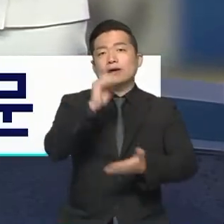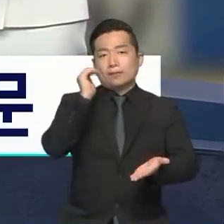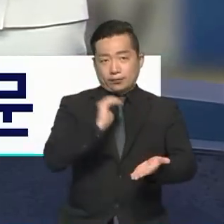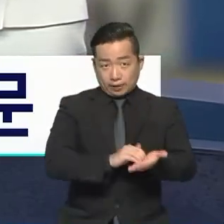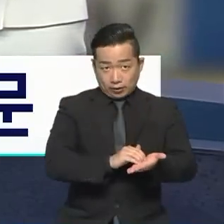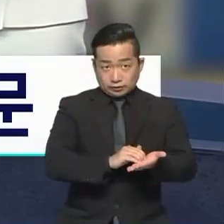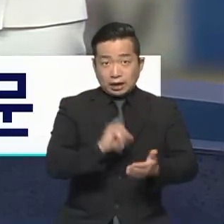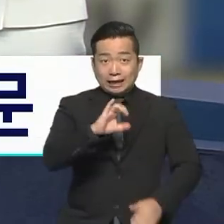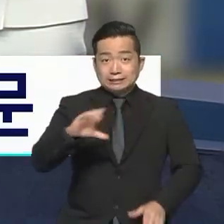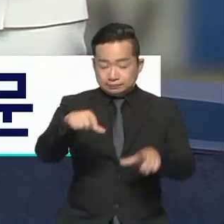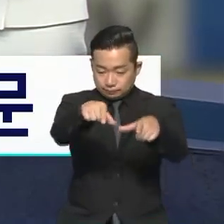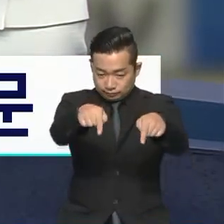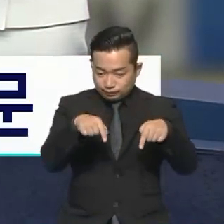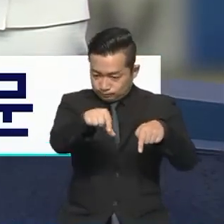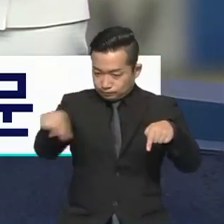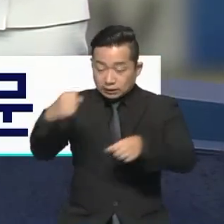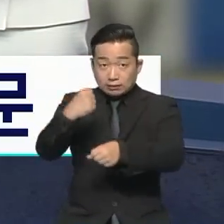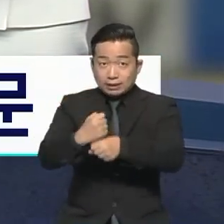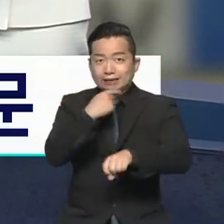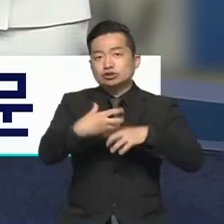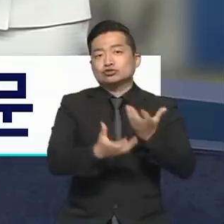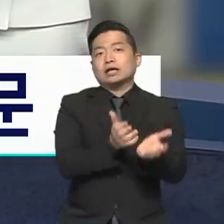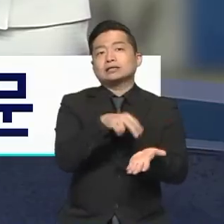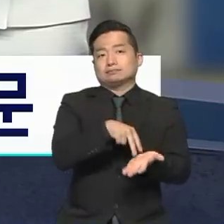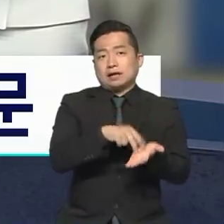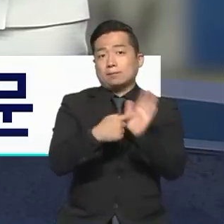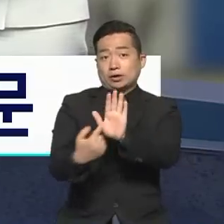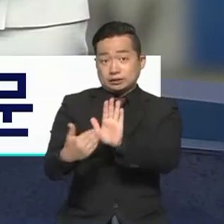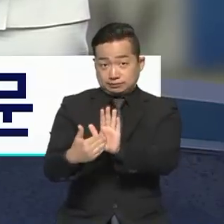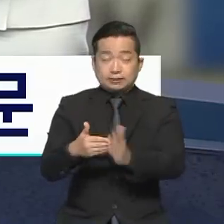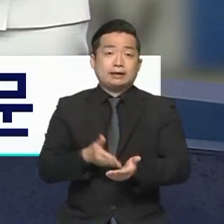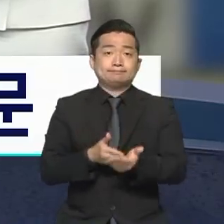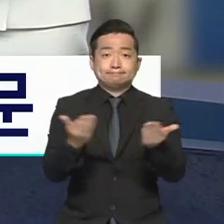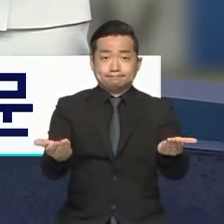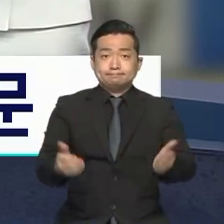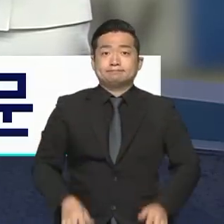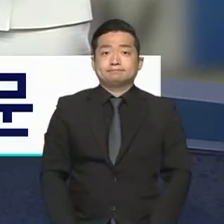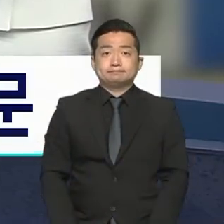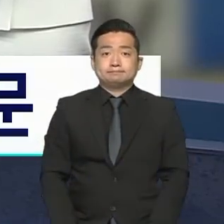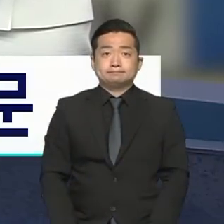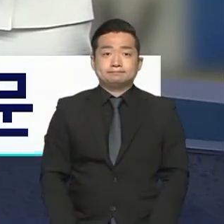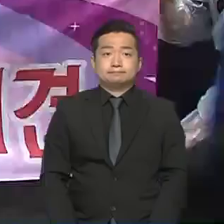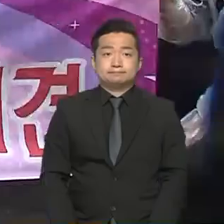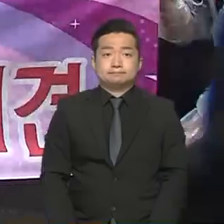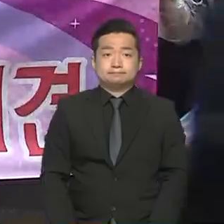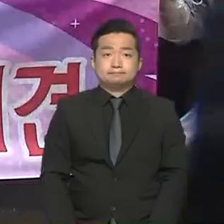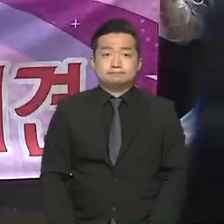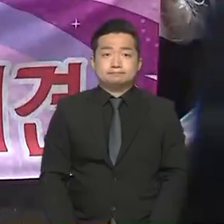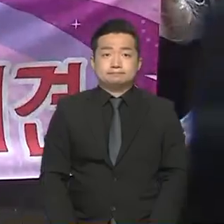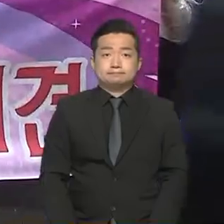IC를 만들자는 게 민주당 입장이라고 했습니다. 엄민재 기자입니다.